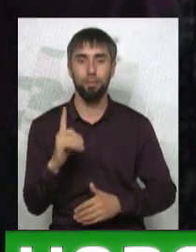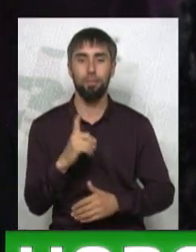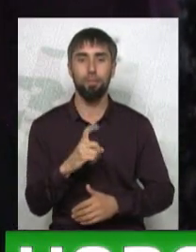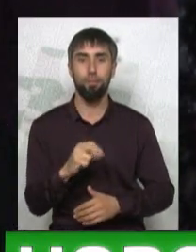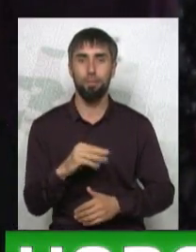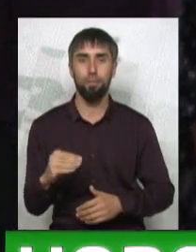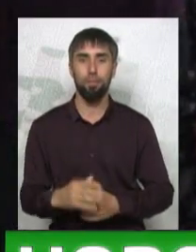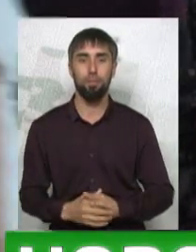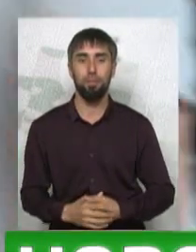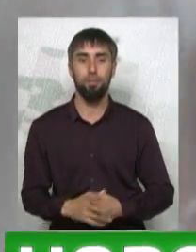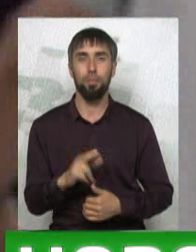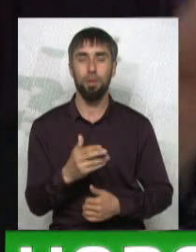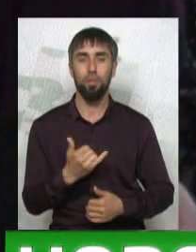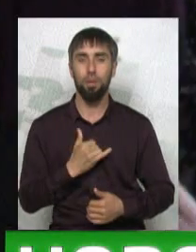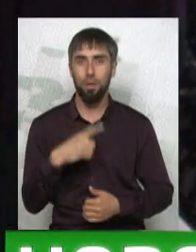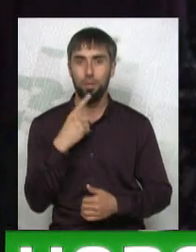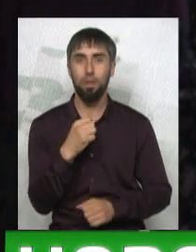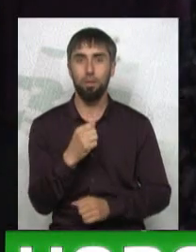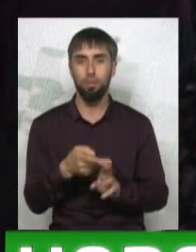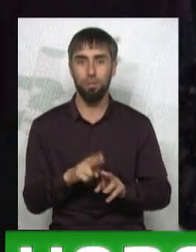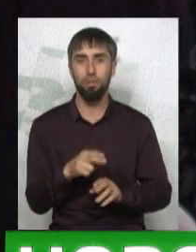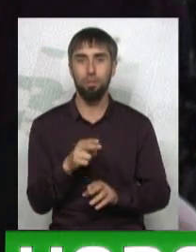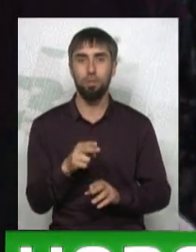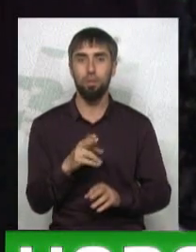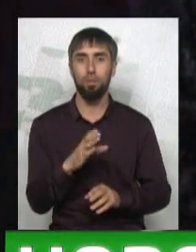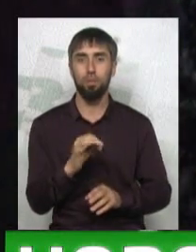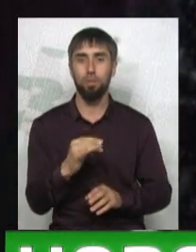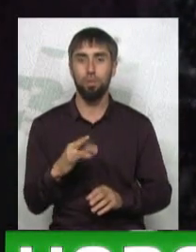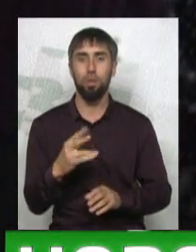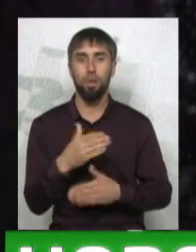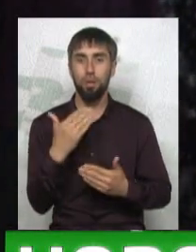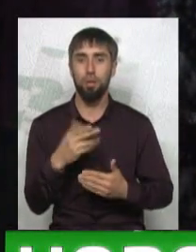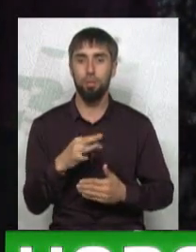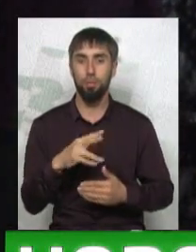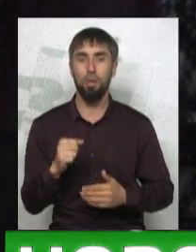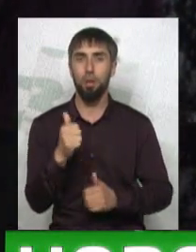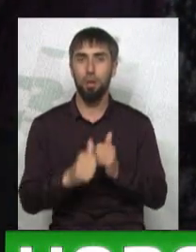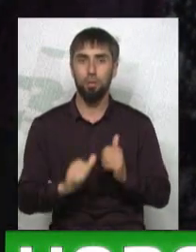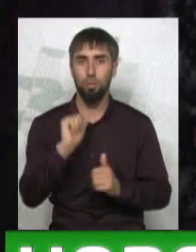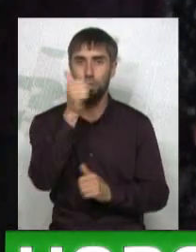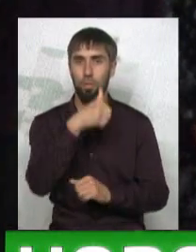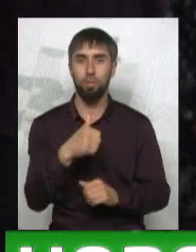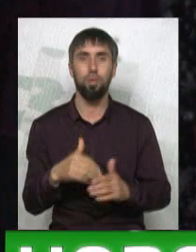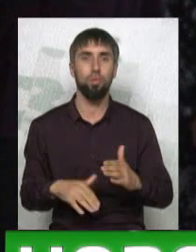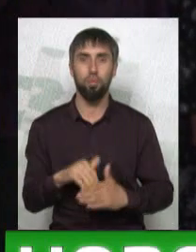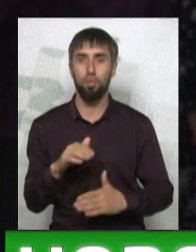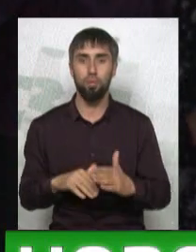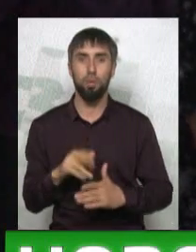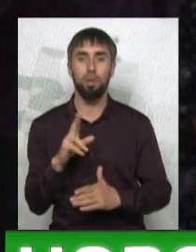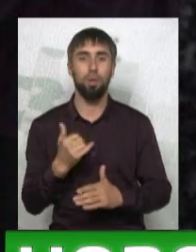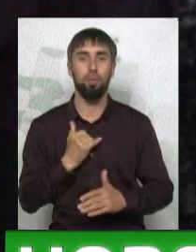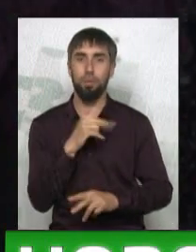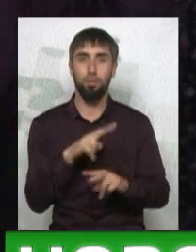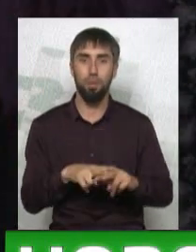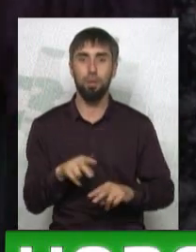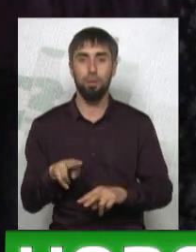хадж, как у нас говорят, совершенству нет предела. Каждый год все совершенствуется, как у нас здесь на месте, так и там уже